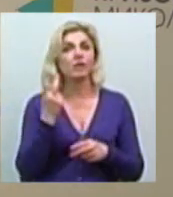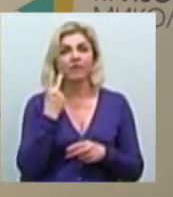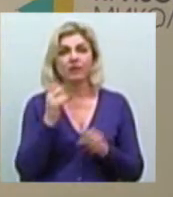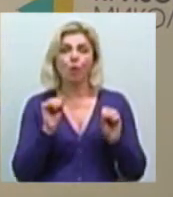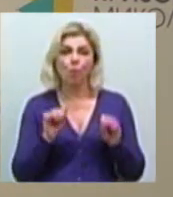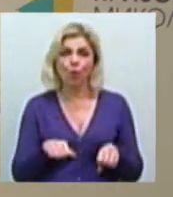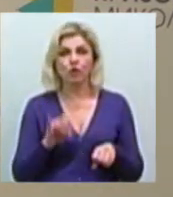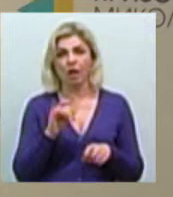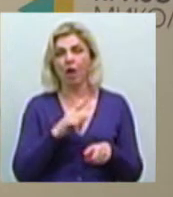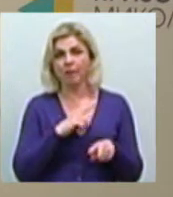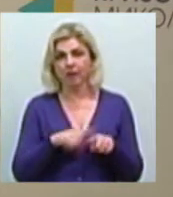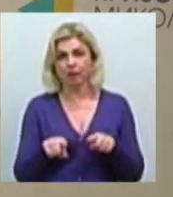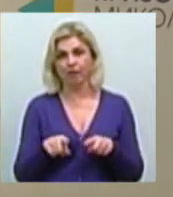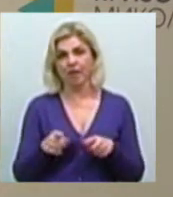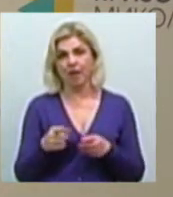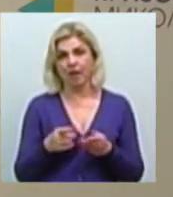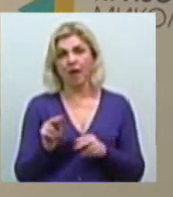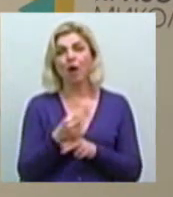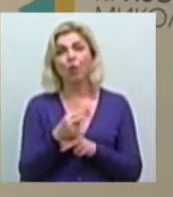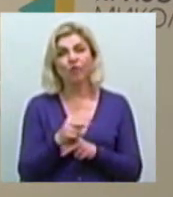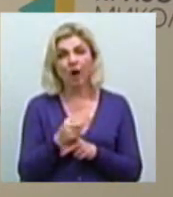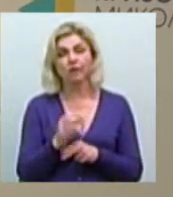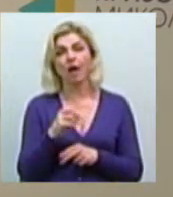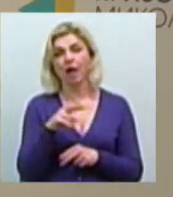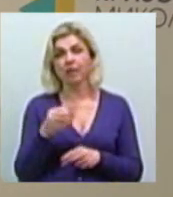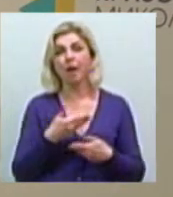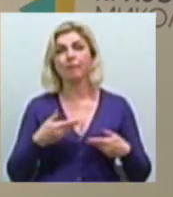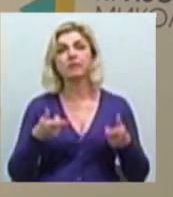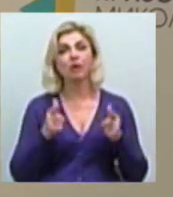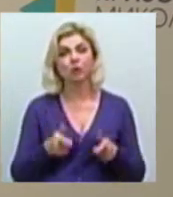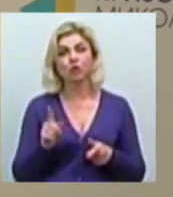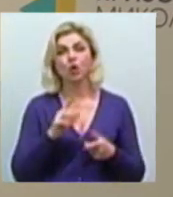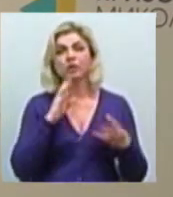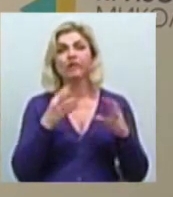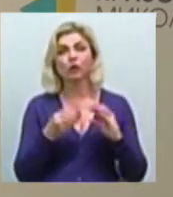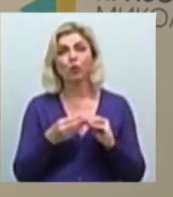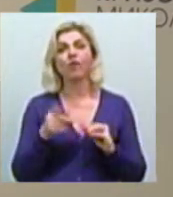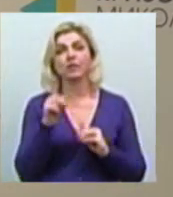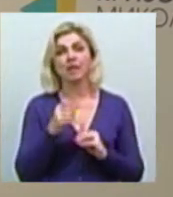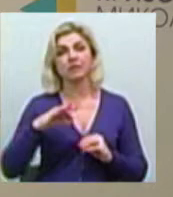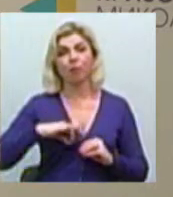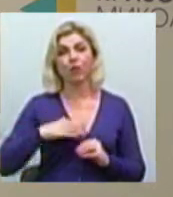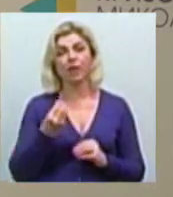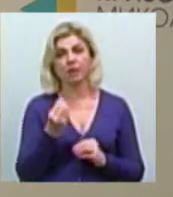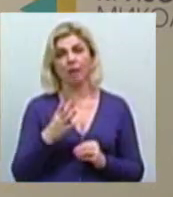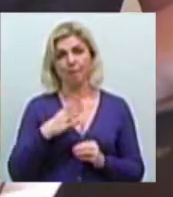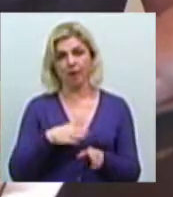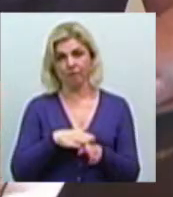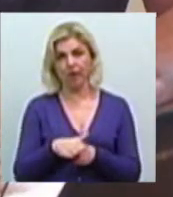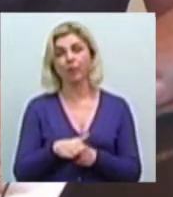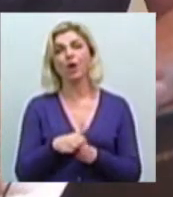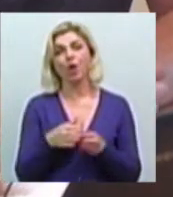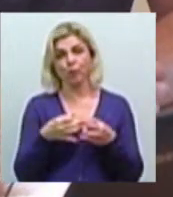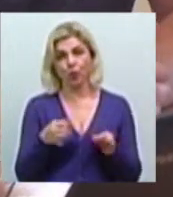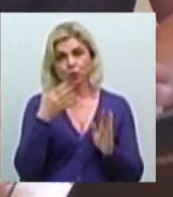паче оперативно, коригувати. Але ми за те, щоб звітування за використані кошти проходило прозоро. А